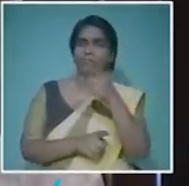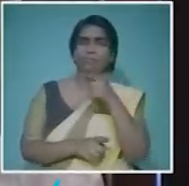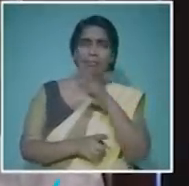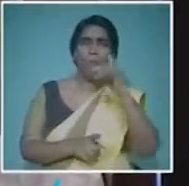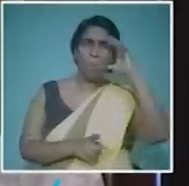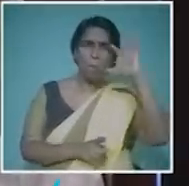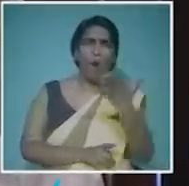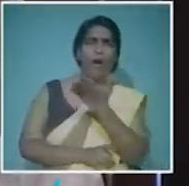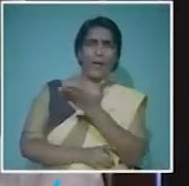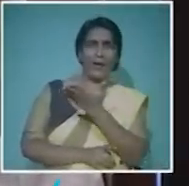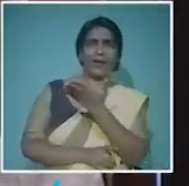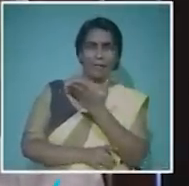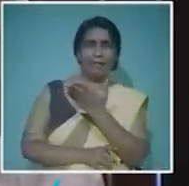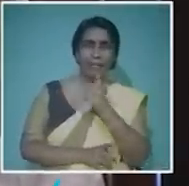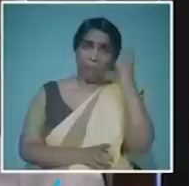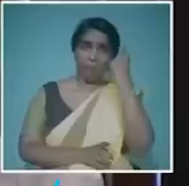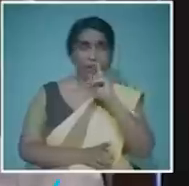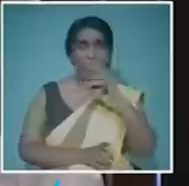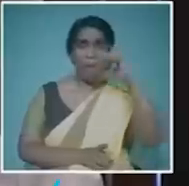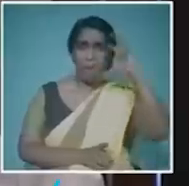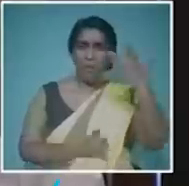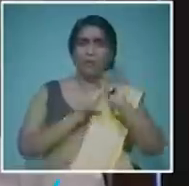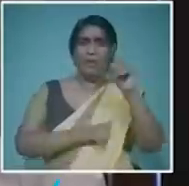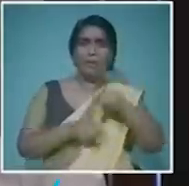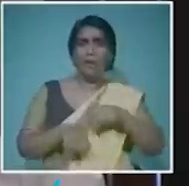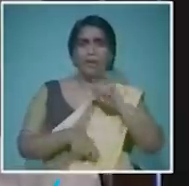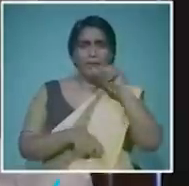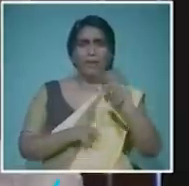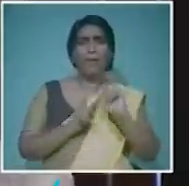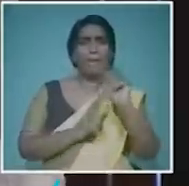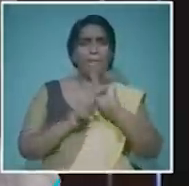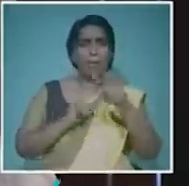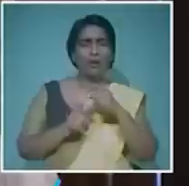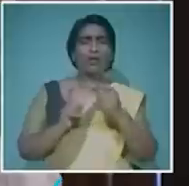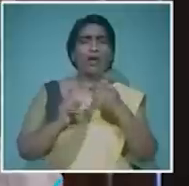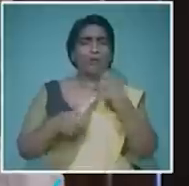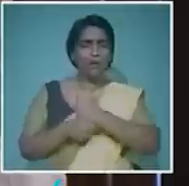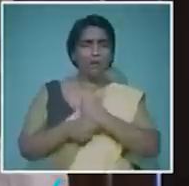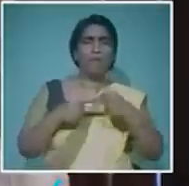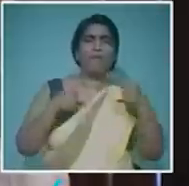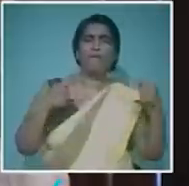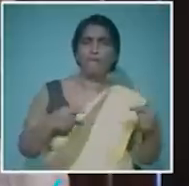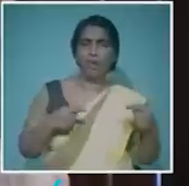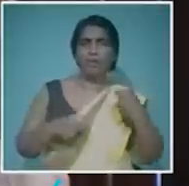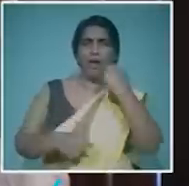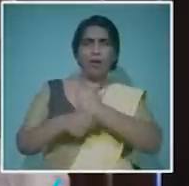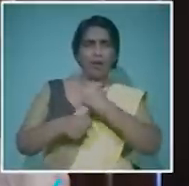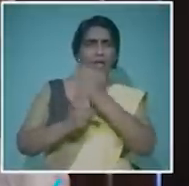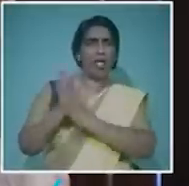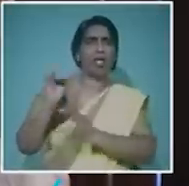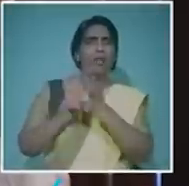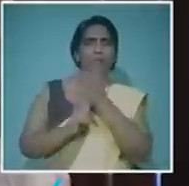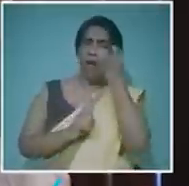ඔබතුමා මෝඩයෙක් කියන එකයි මට තේරෙන්නේ. මොකද මේ සභාවේ පෑදීලිම තියෙන්නේ ආණ්ඩු පක්ෂය සහ විපක්ෂය. ආණ්ඩු පක්ෂයේ